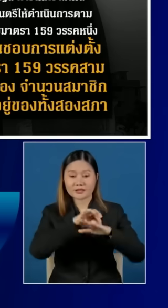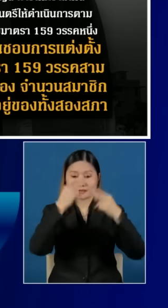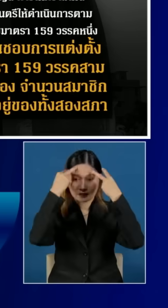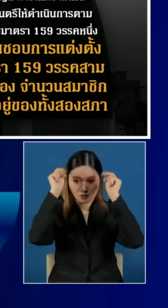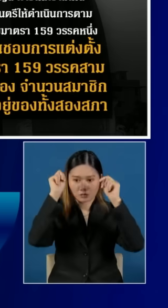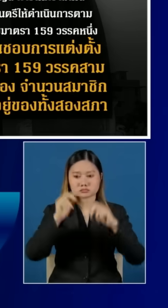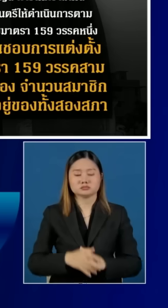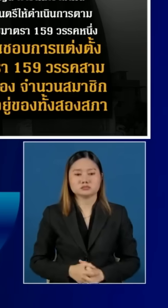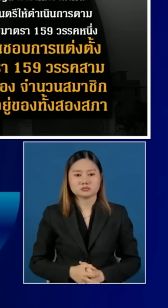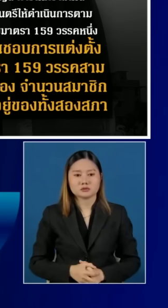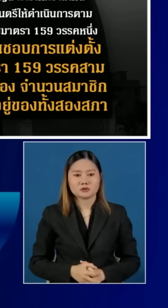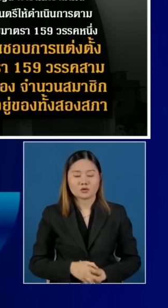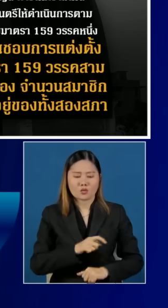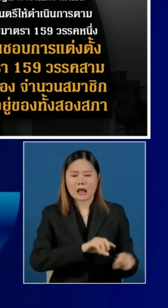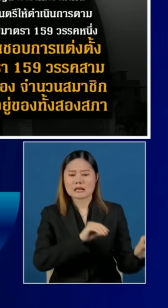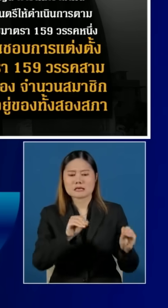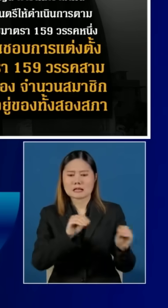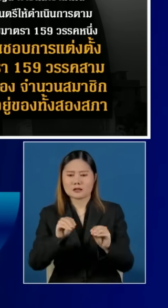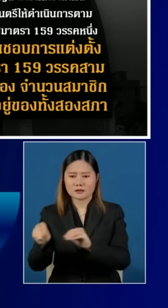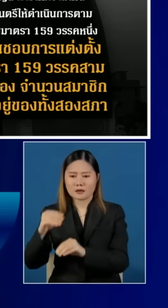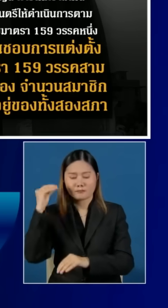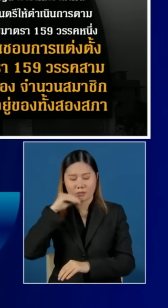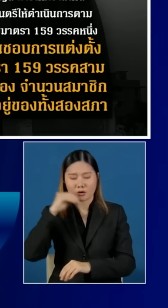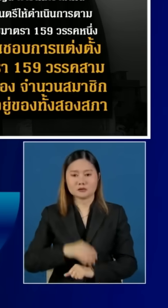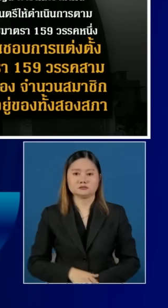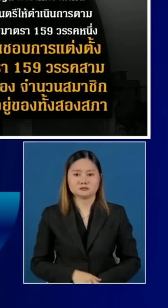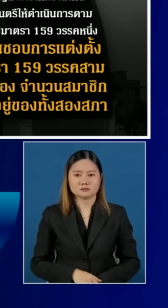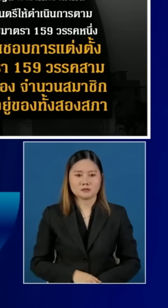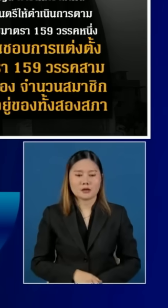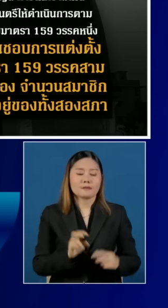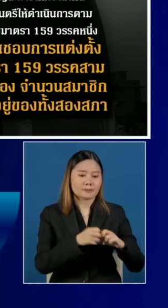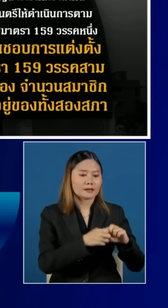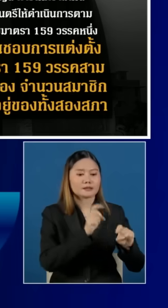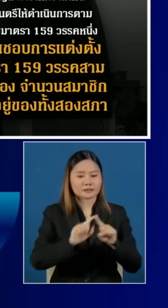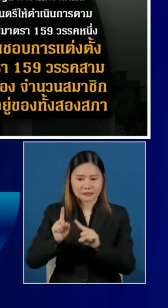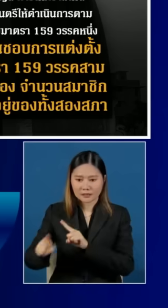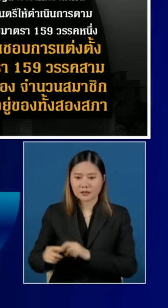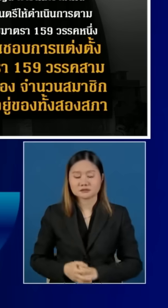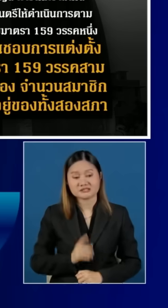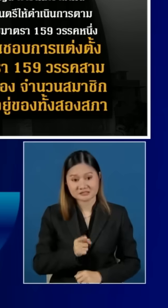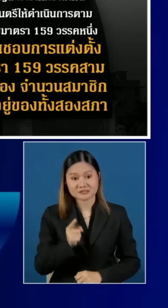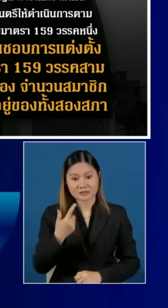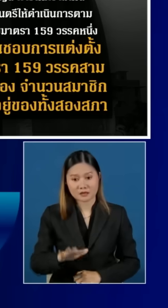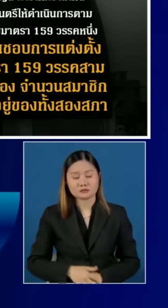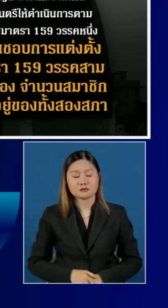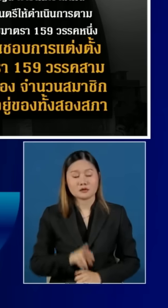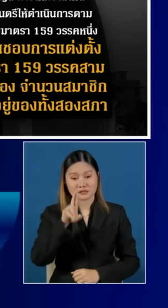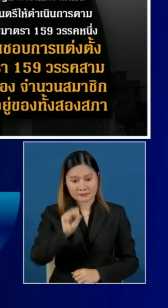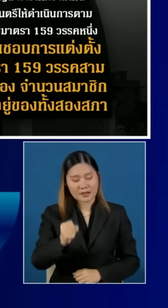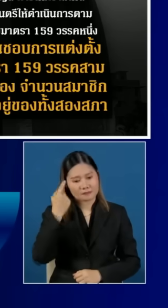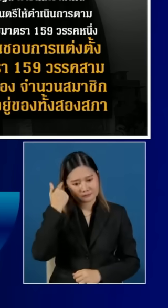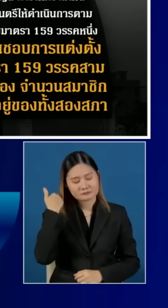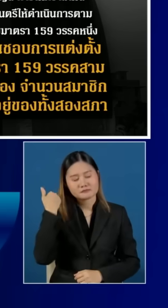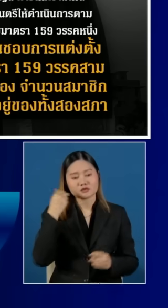นตรีนี่ถูกเลื่อนไปแล้วหลายครั้งเนี่ยกระบวนการที่เป็นปัญหาเหล่านี้ในความเป็นจริงแล้วเนี่ยสภามันมีทางออกโด